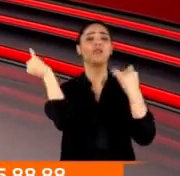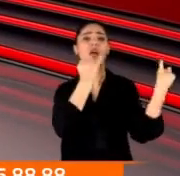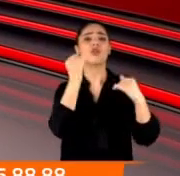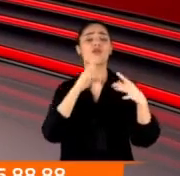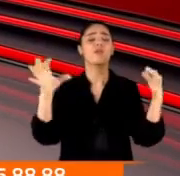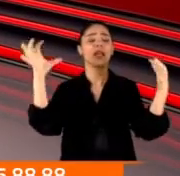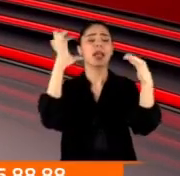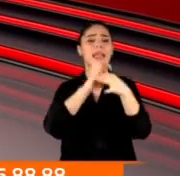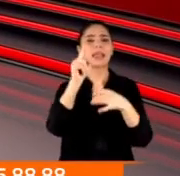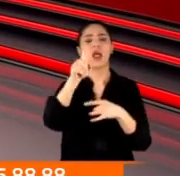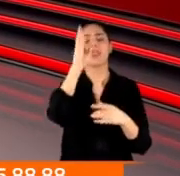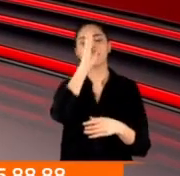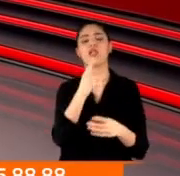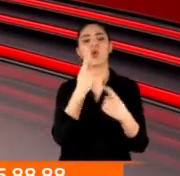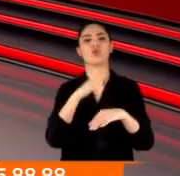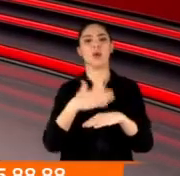da net konuştu.